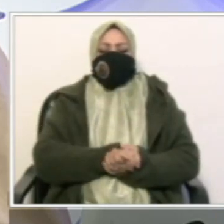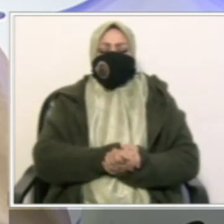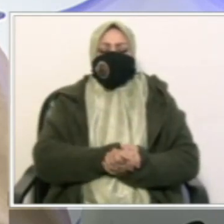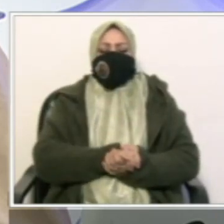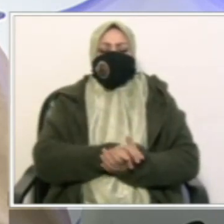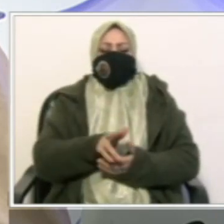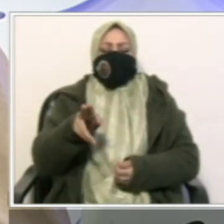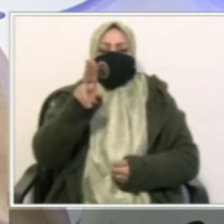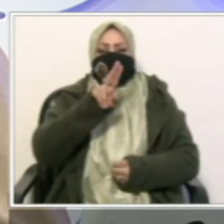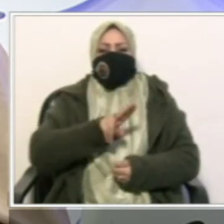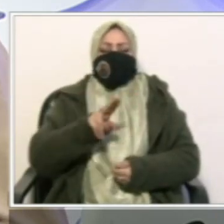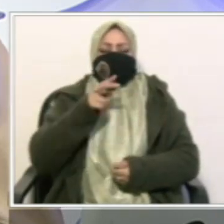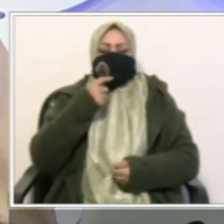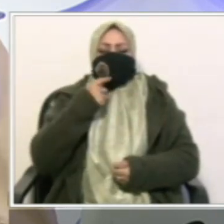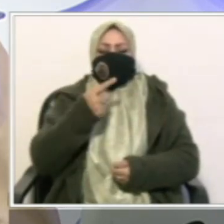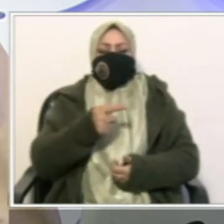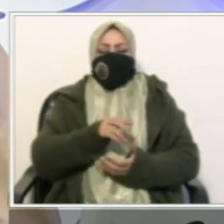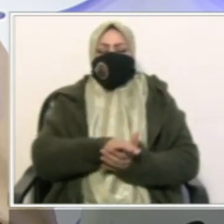يقول